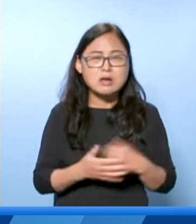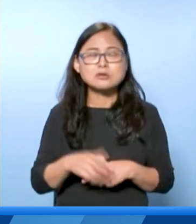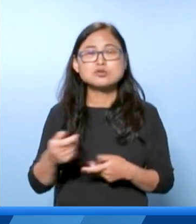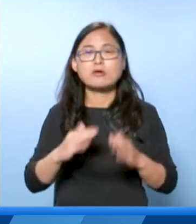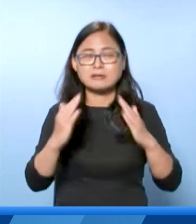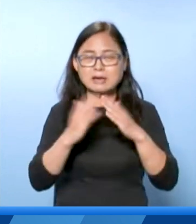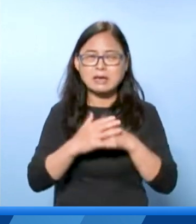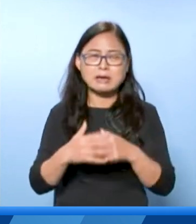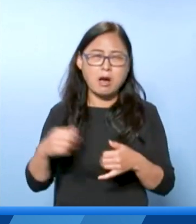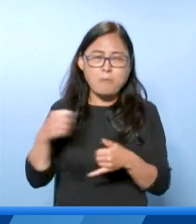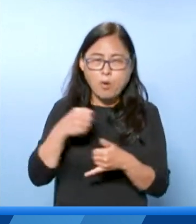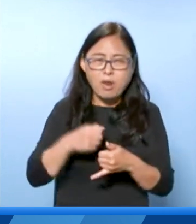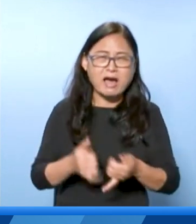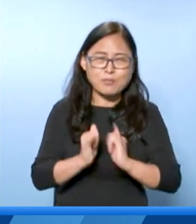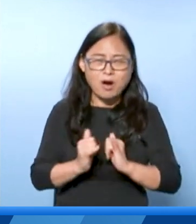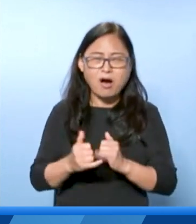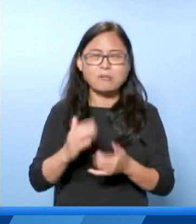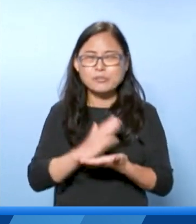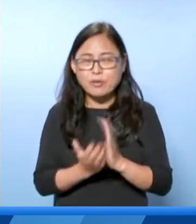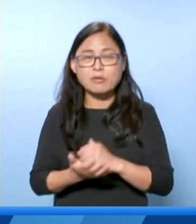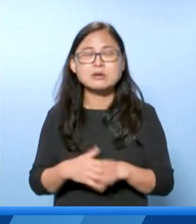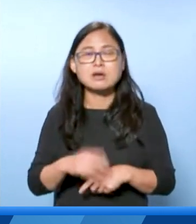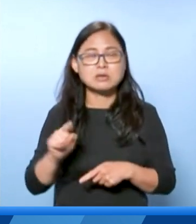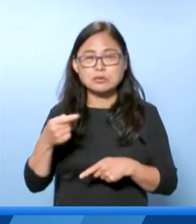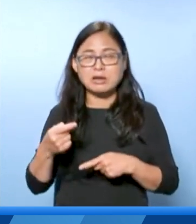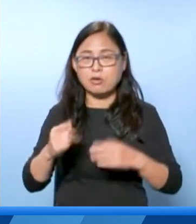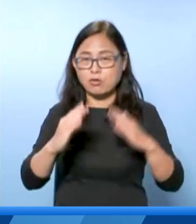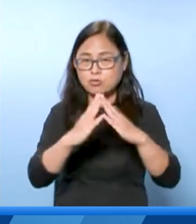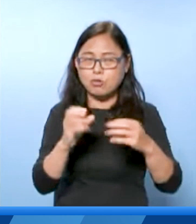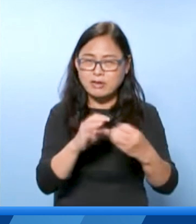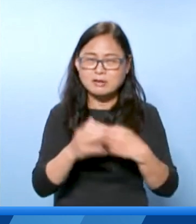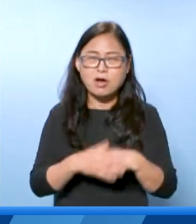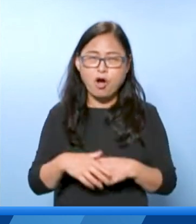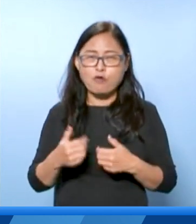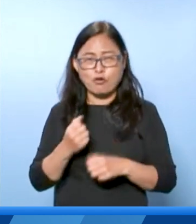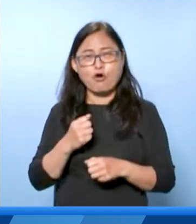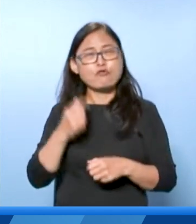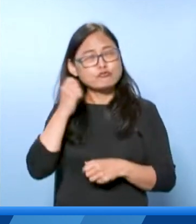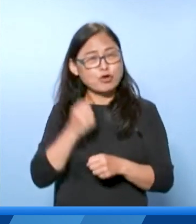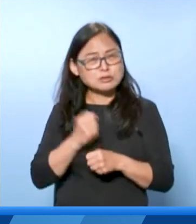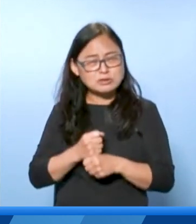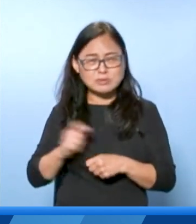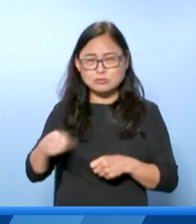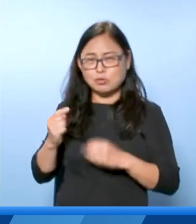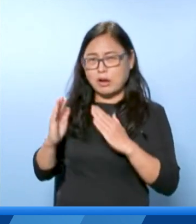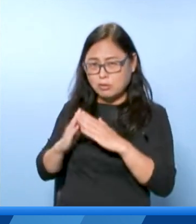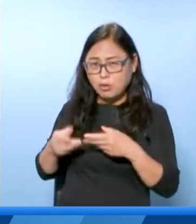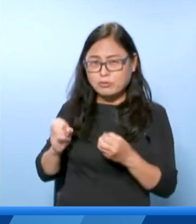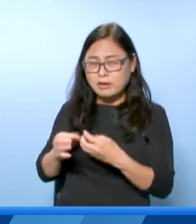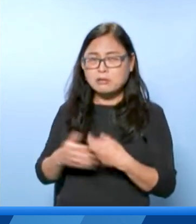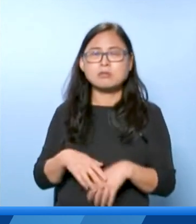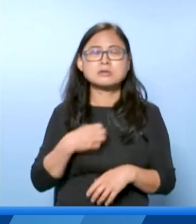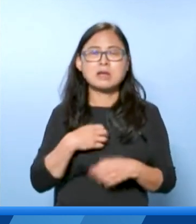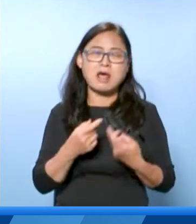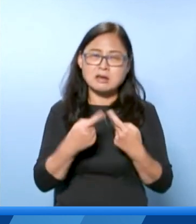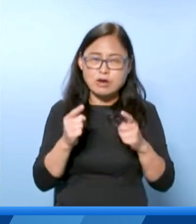暴力的問題，這個我們又要跟另一個局去談，剛才婦女就業又另一個局去談。我們也都認為單親家庭